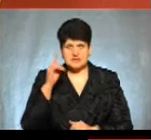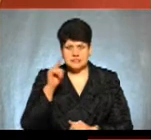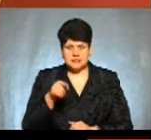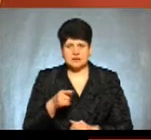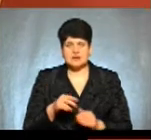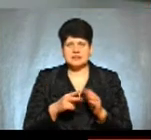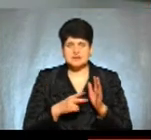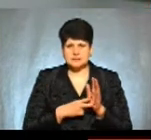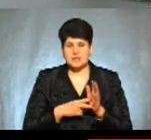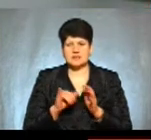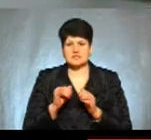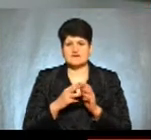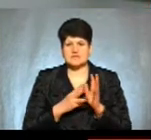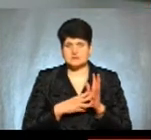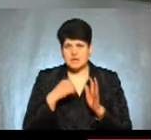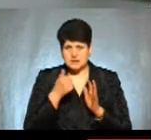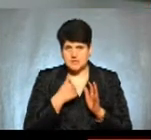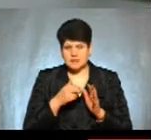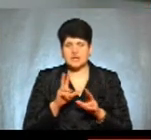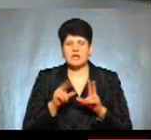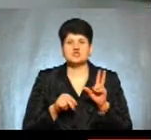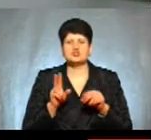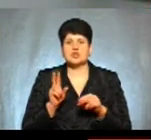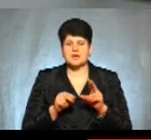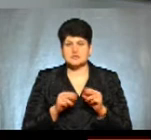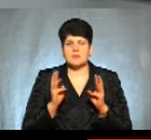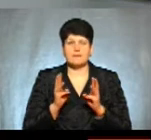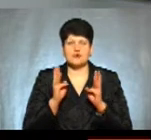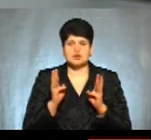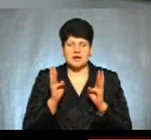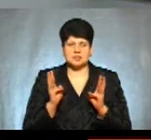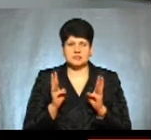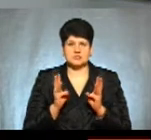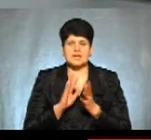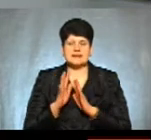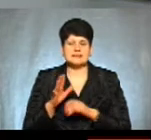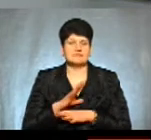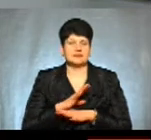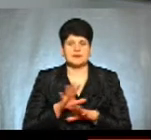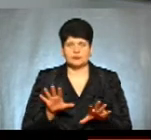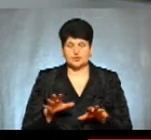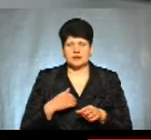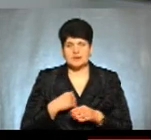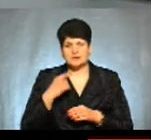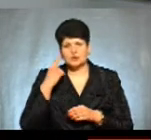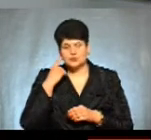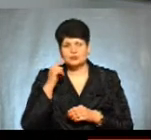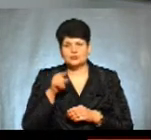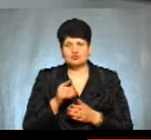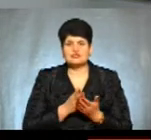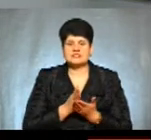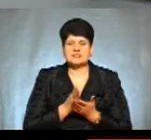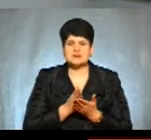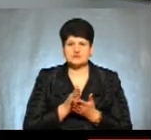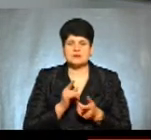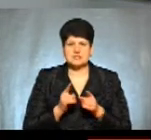і 17-й рік, і 18-й рік, на щастя, пожеж лісів не було. І я думаю, що тут заслуга